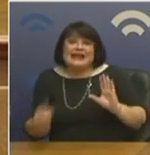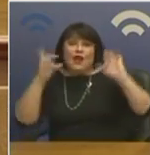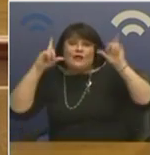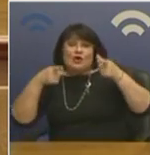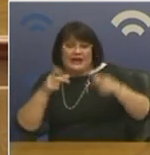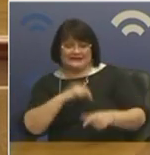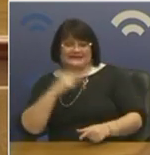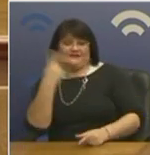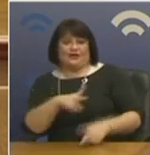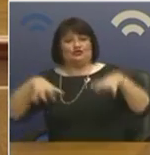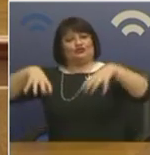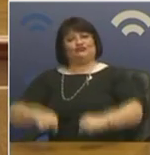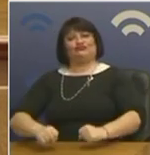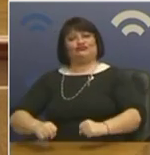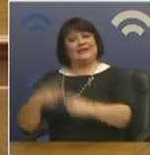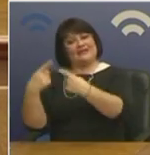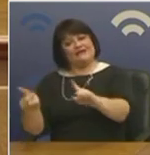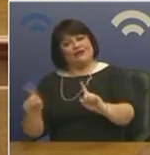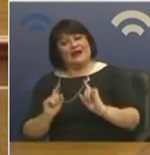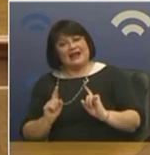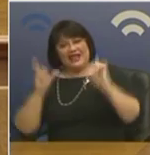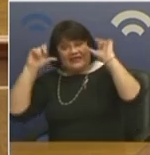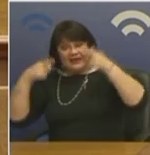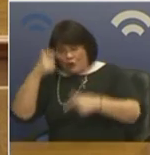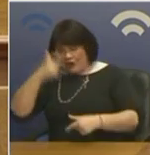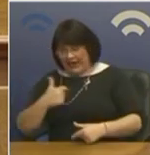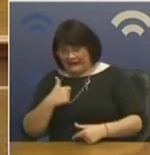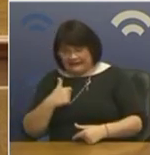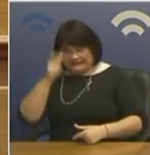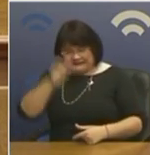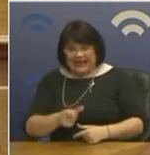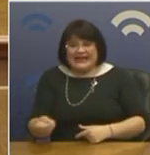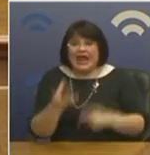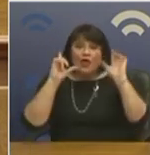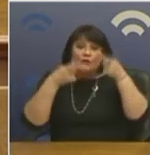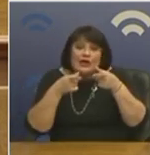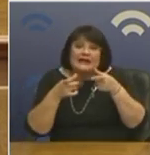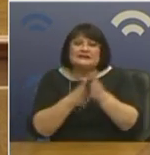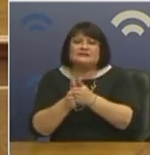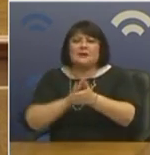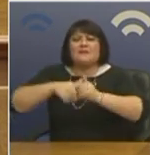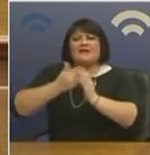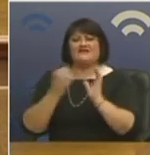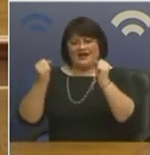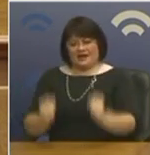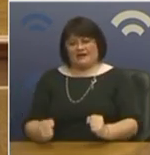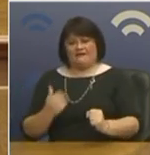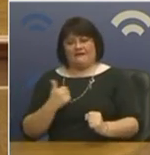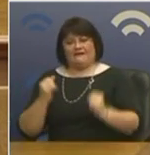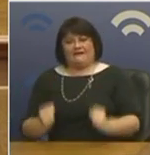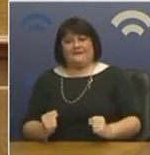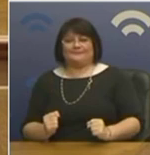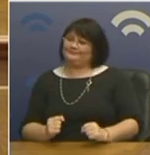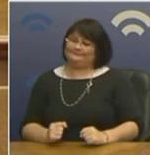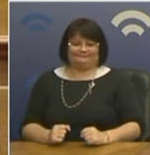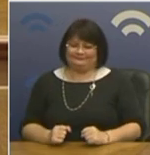που κοιτάτε τις καρέκλες. Έχει διαφορά. Άλλο είμαι δημοκράτης και άλλο είμαι δημοκράτης που κοιτάω την καρέκλα μου. Και αυτό αναφέρεται βέβαια σε όλα τα